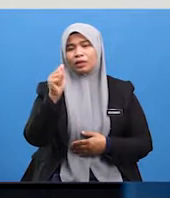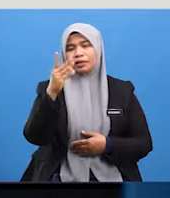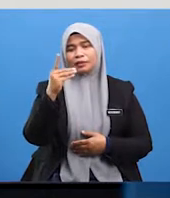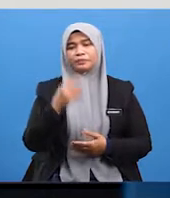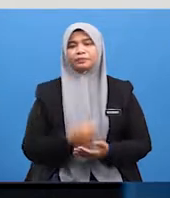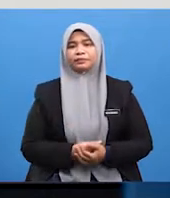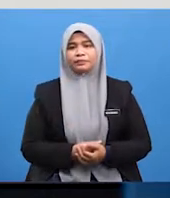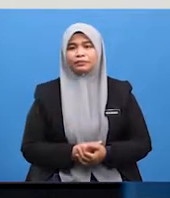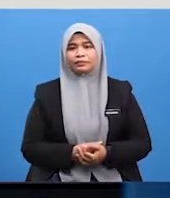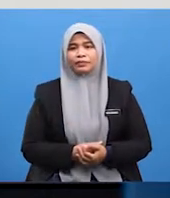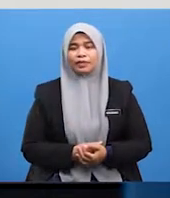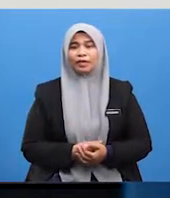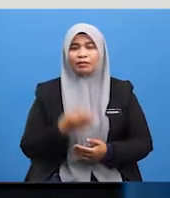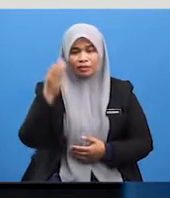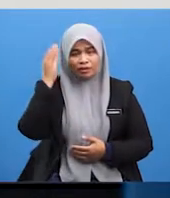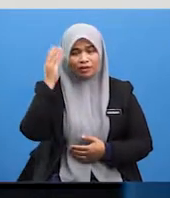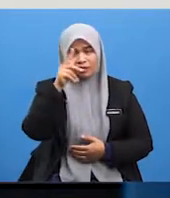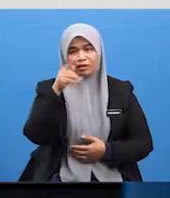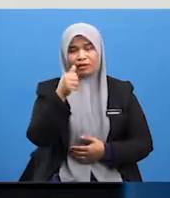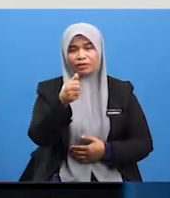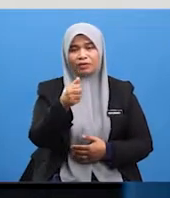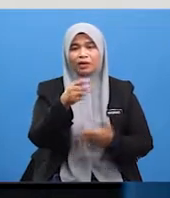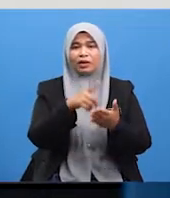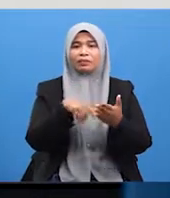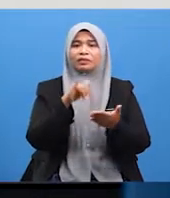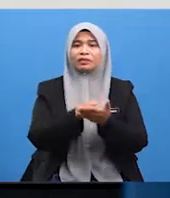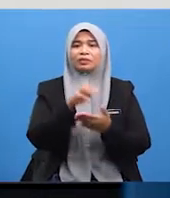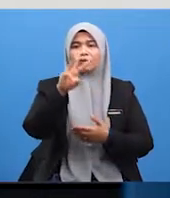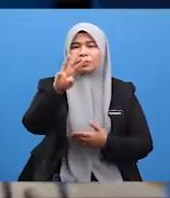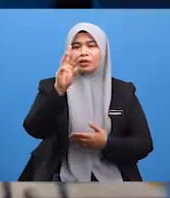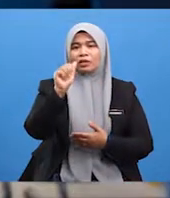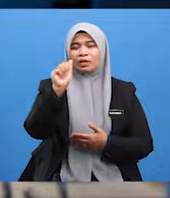tadi. Tahukah anda apa itu waad?